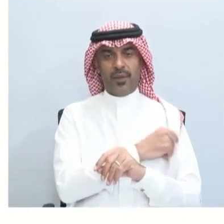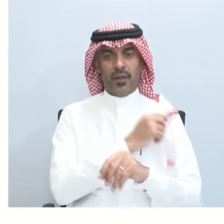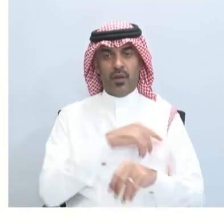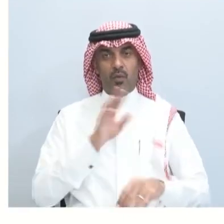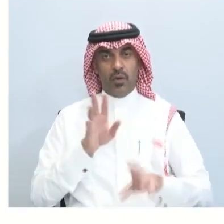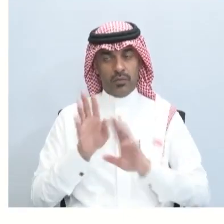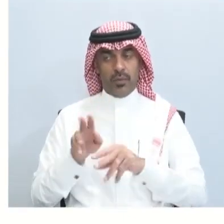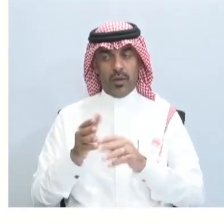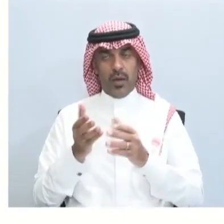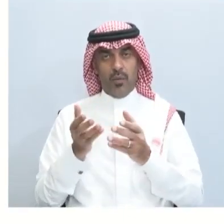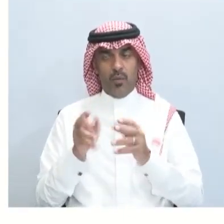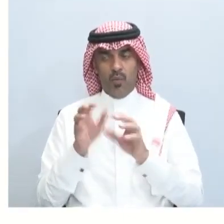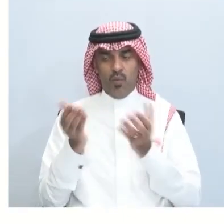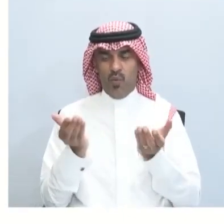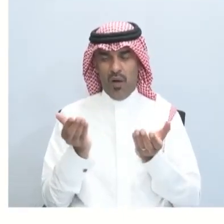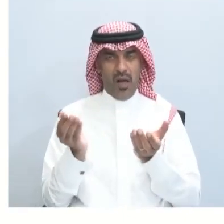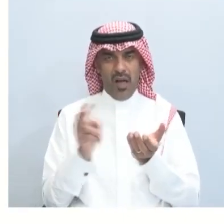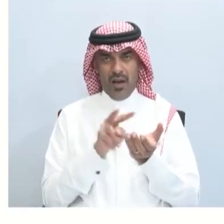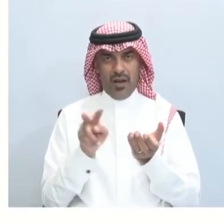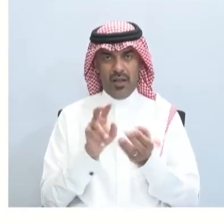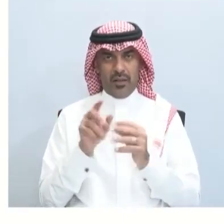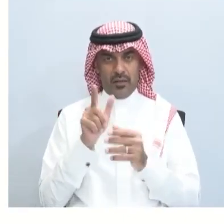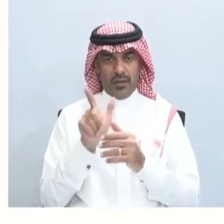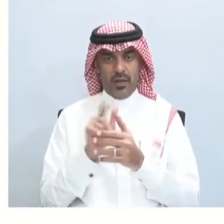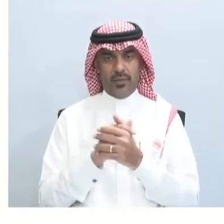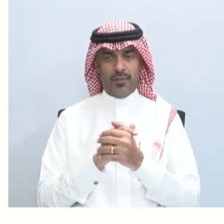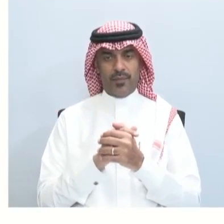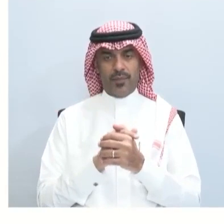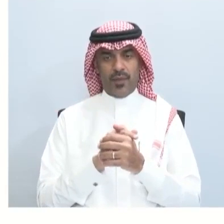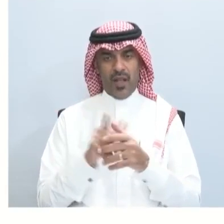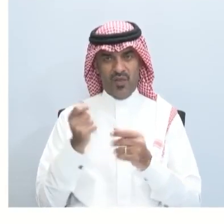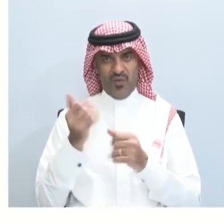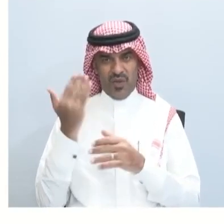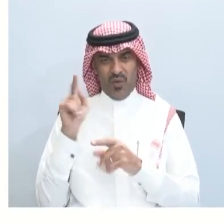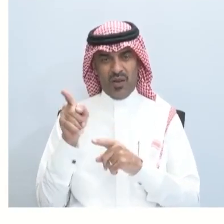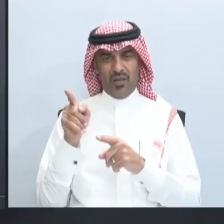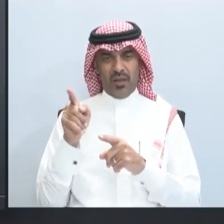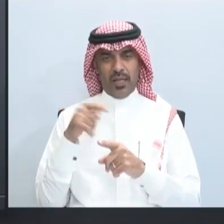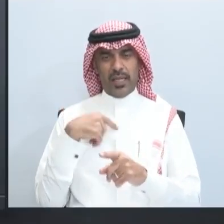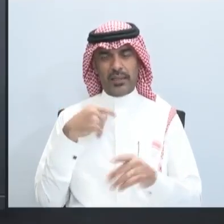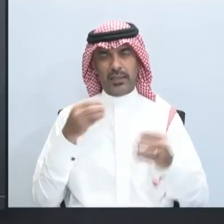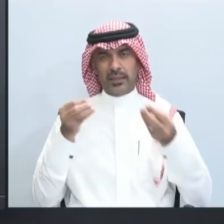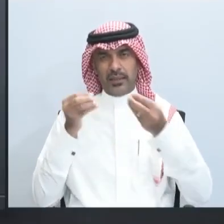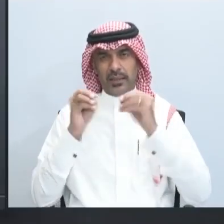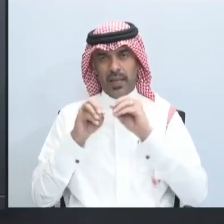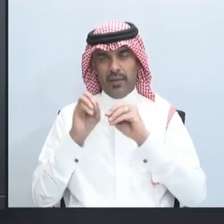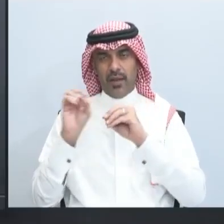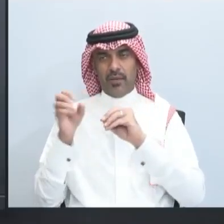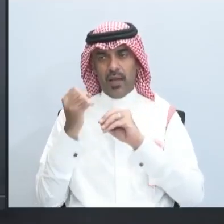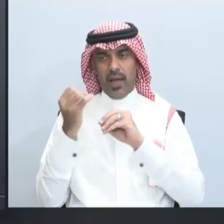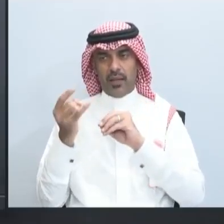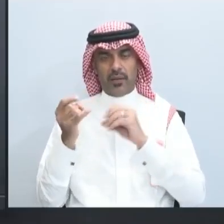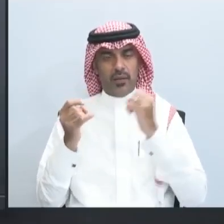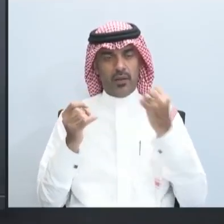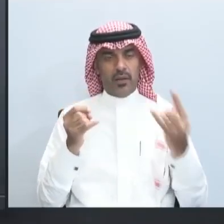صحيحه اشرح ذلك هذا احمد وخالد وهذا مبلغ كل منهما اذا حصل كل منهما